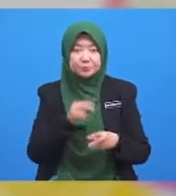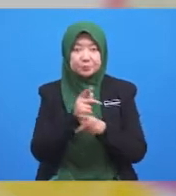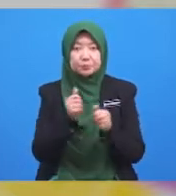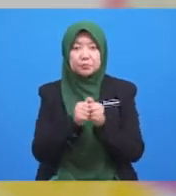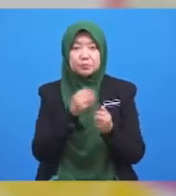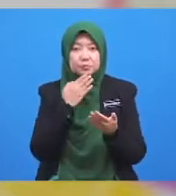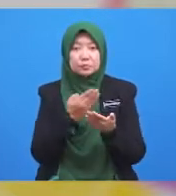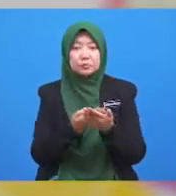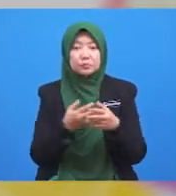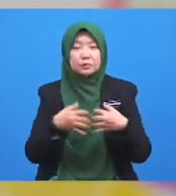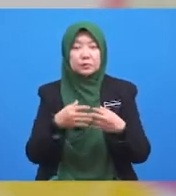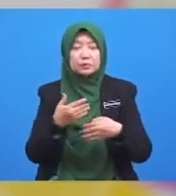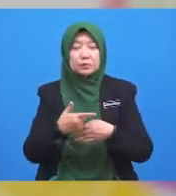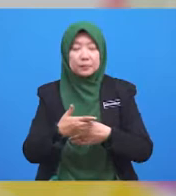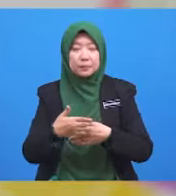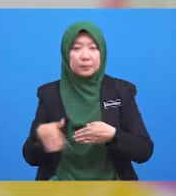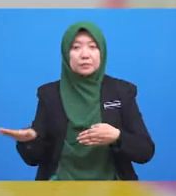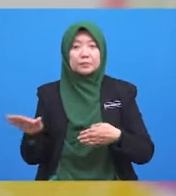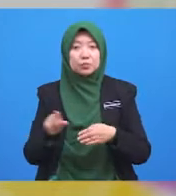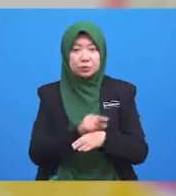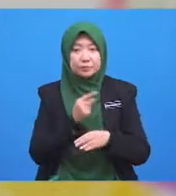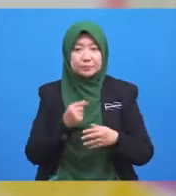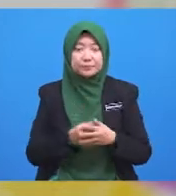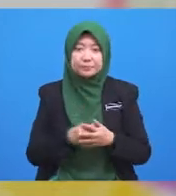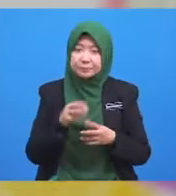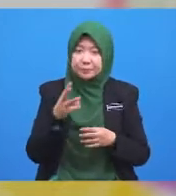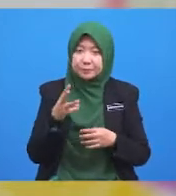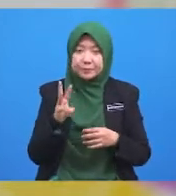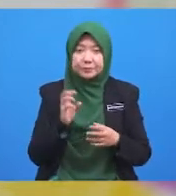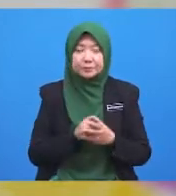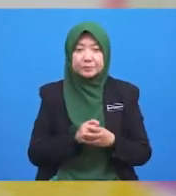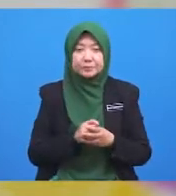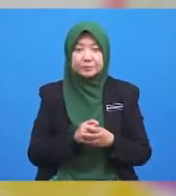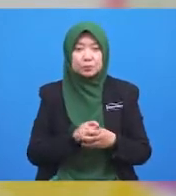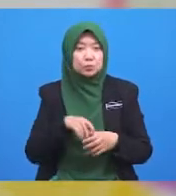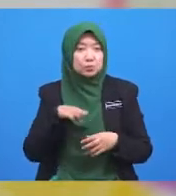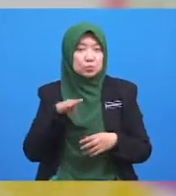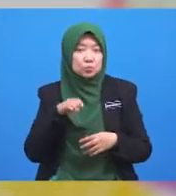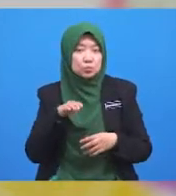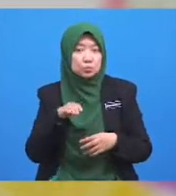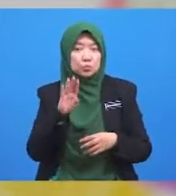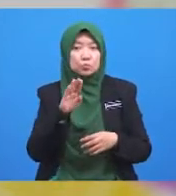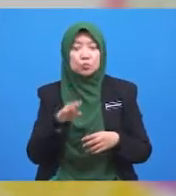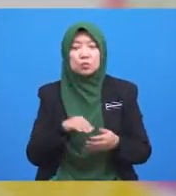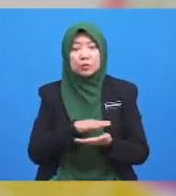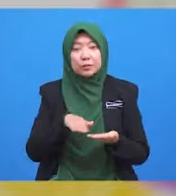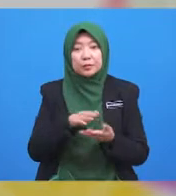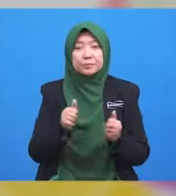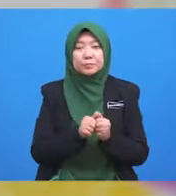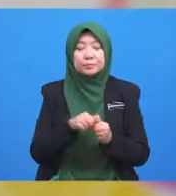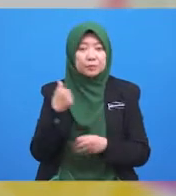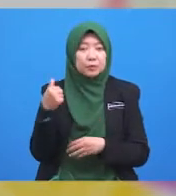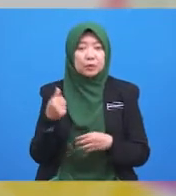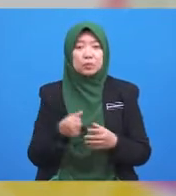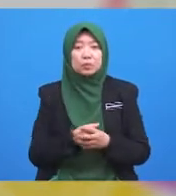baik mesin selepas diguna. 16. Membasmi kuman. Lap dengan alkohol